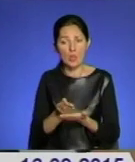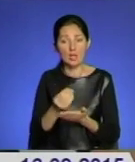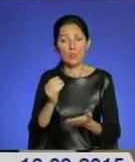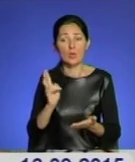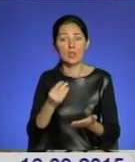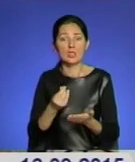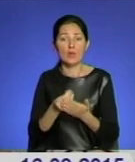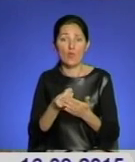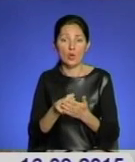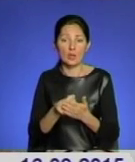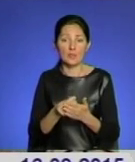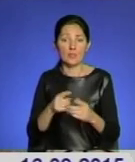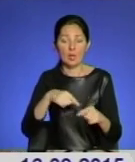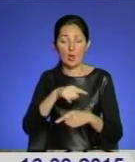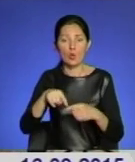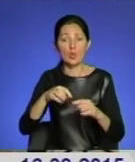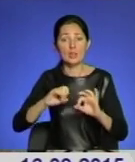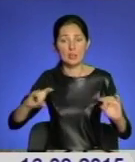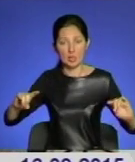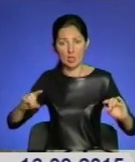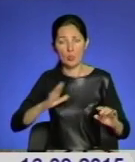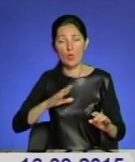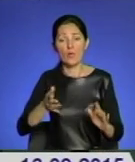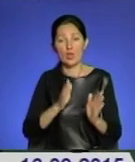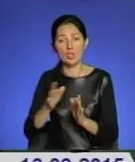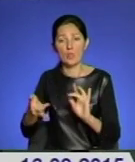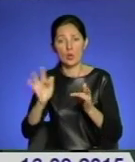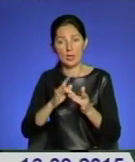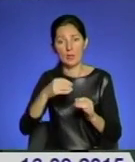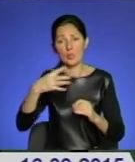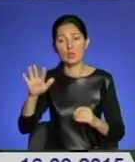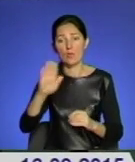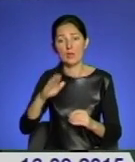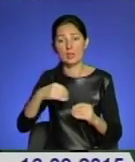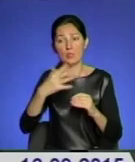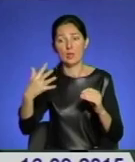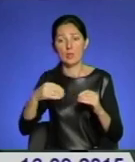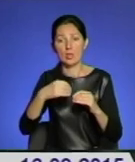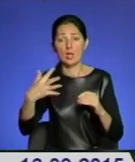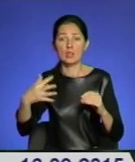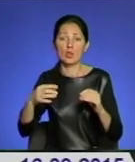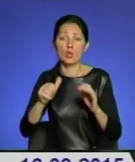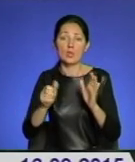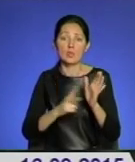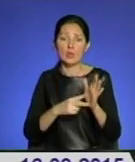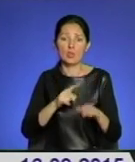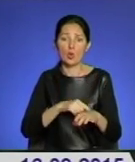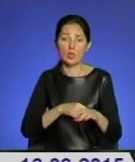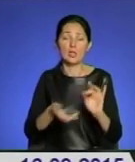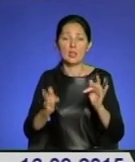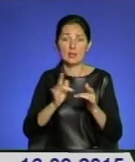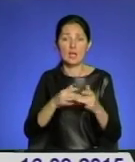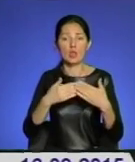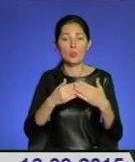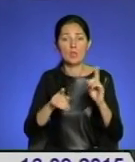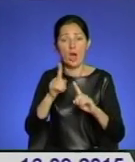фонди. Круглий стіл відбувся в режимі онлайн 15 вересня з 15 до 17 години на сайті громадської